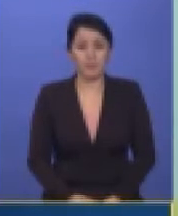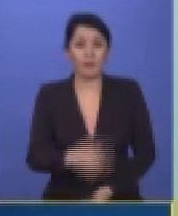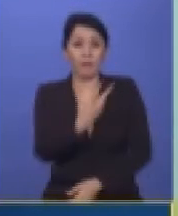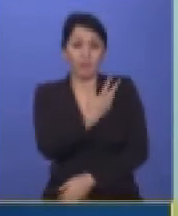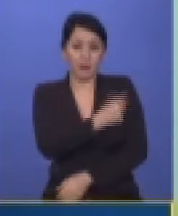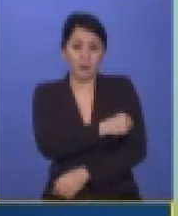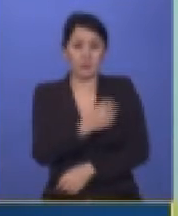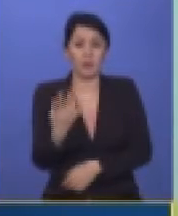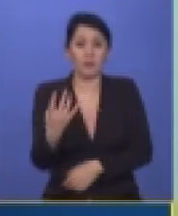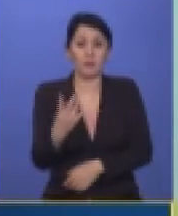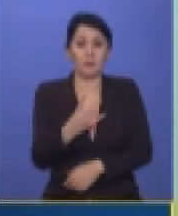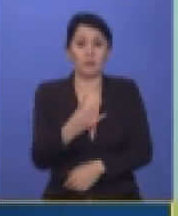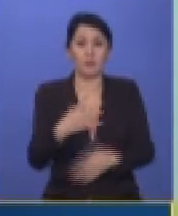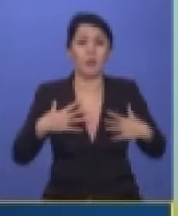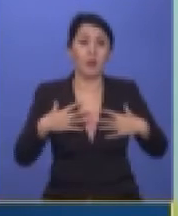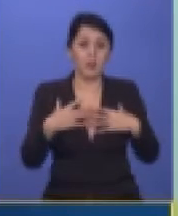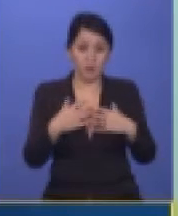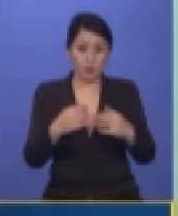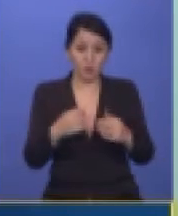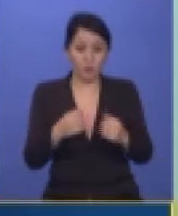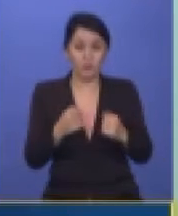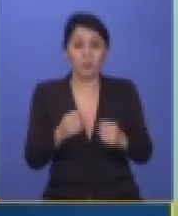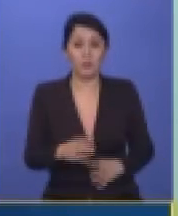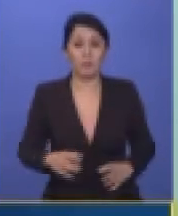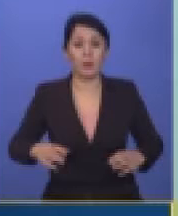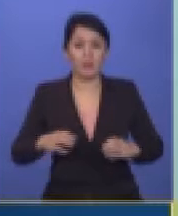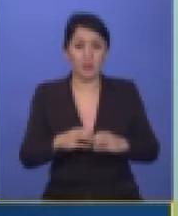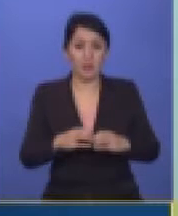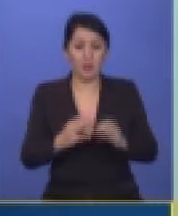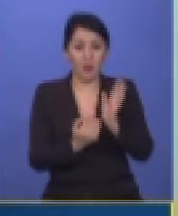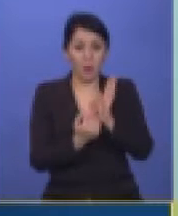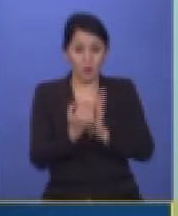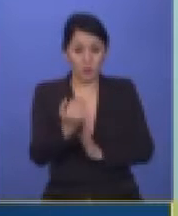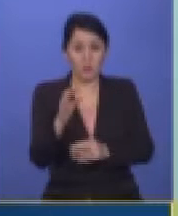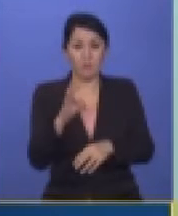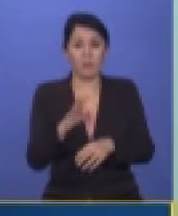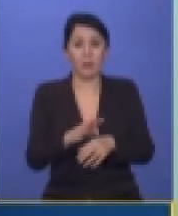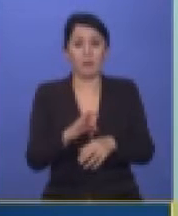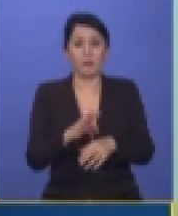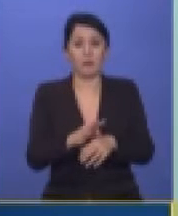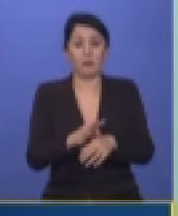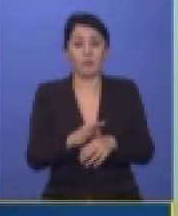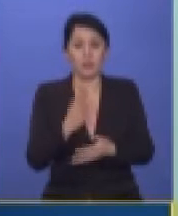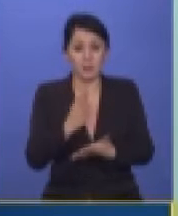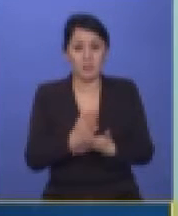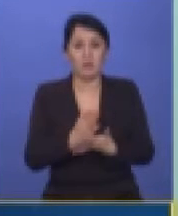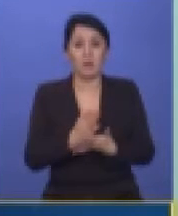Вакцинация необходима для создания нашего иммунитета, так как рост заболеваемости растет,